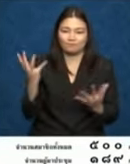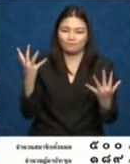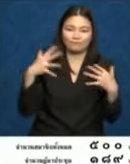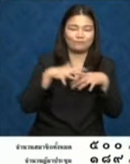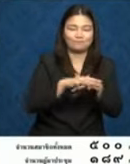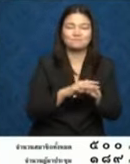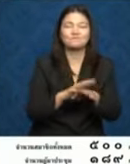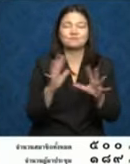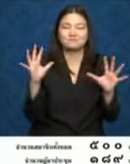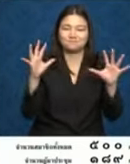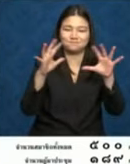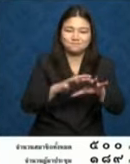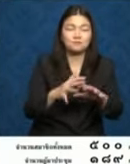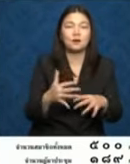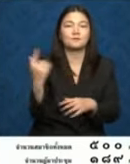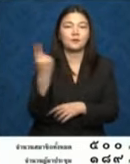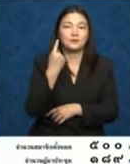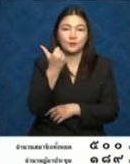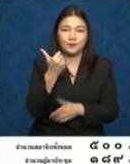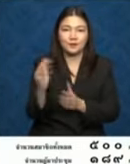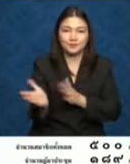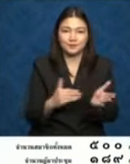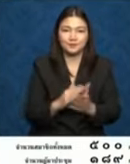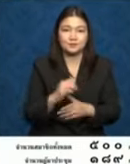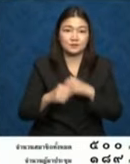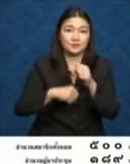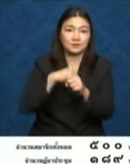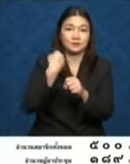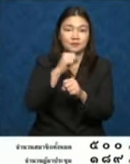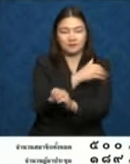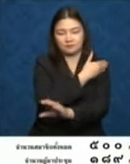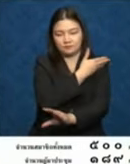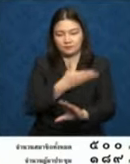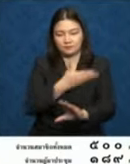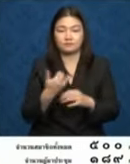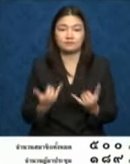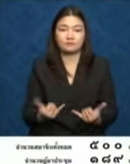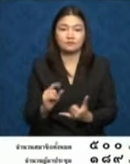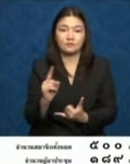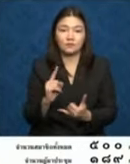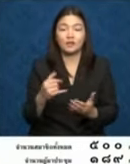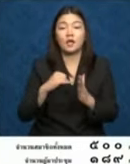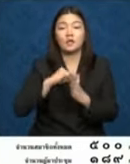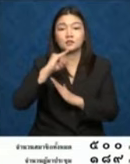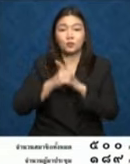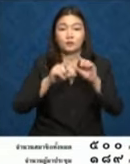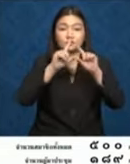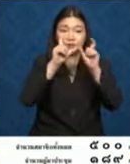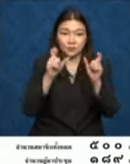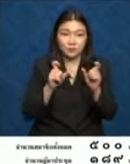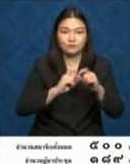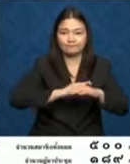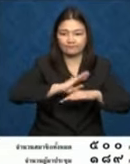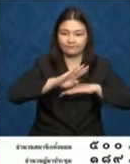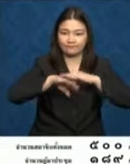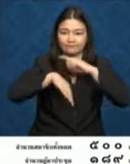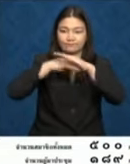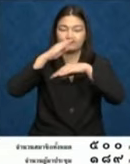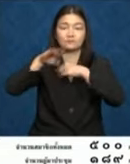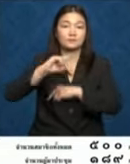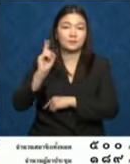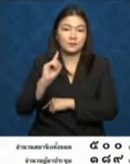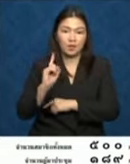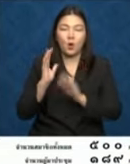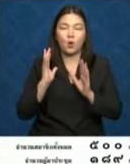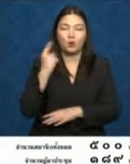ยนะครับ10ปีที่ผ่านมาเนี่ยนะครับท่านประธานครับเพชรบูรณ์เนี่ยเติบโตอย่างต่อเนื่องด้วยจำนวนนักท่องเที่